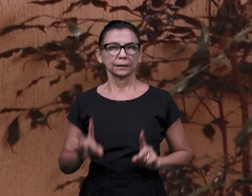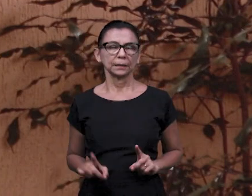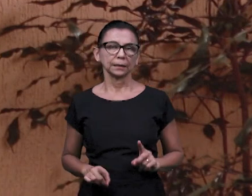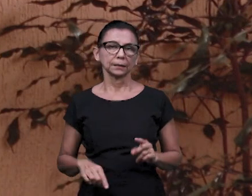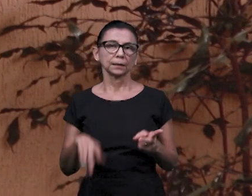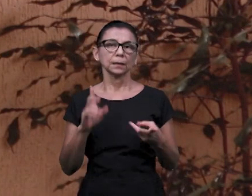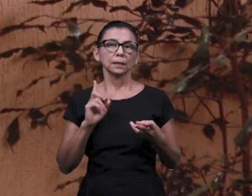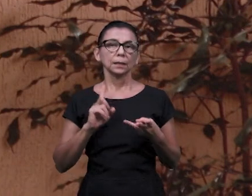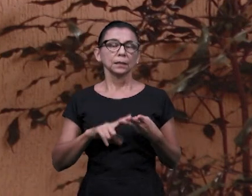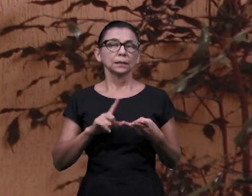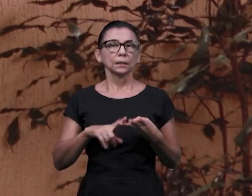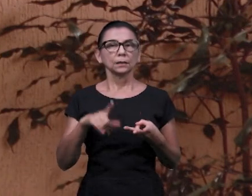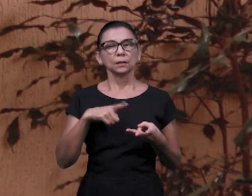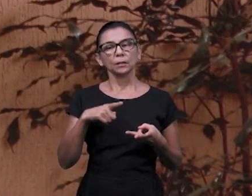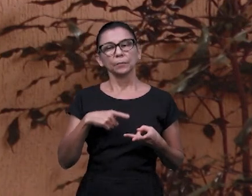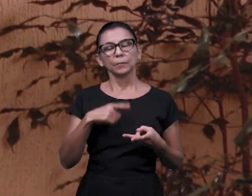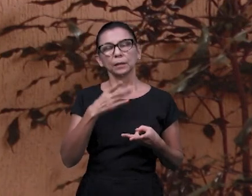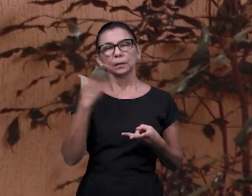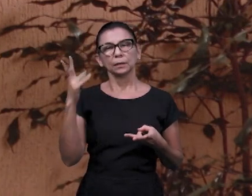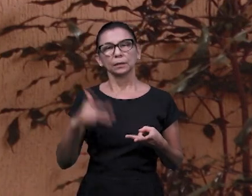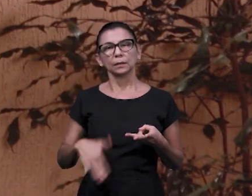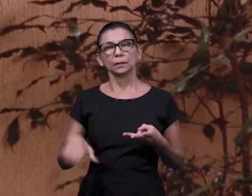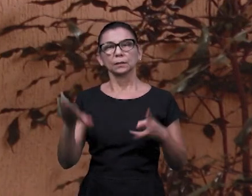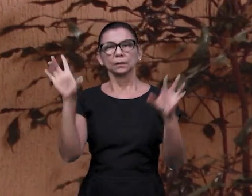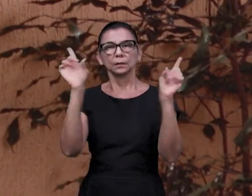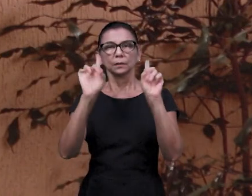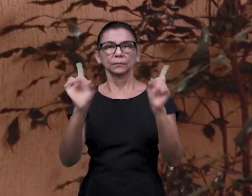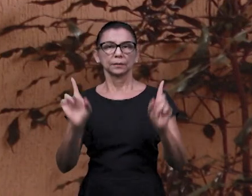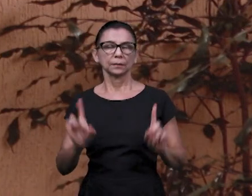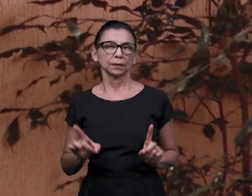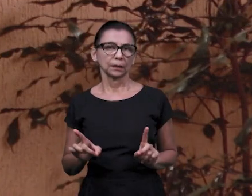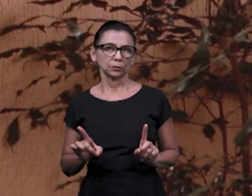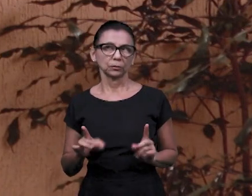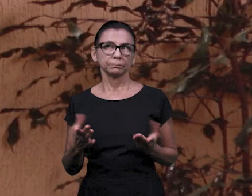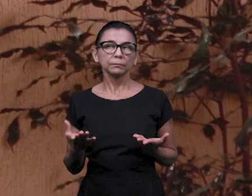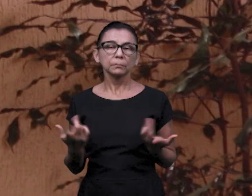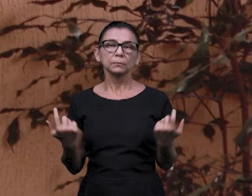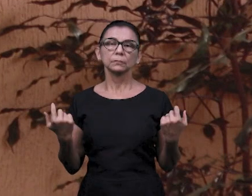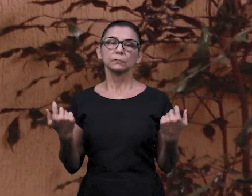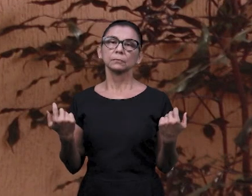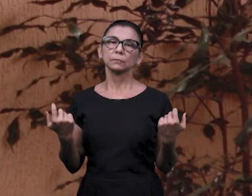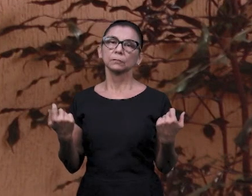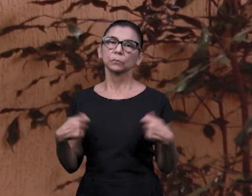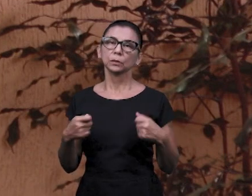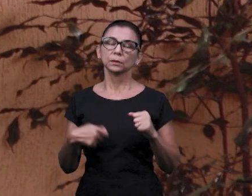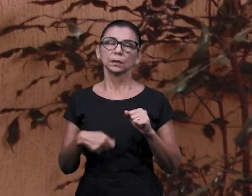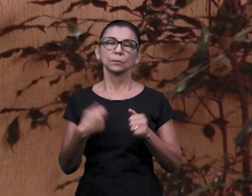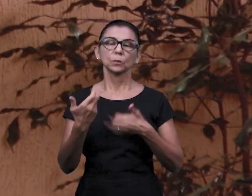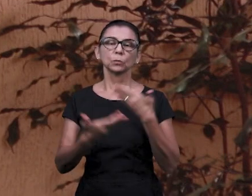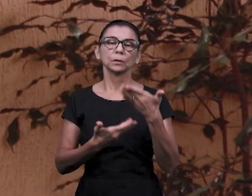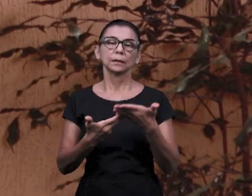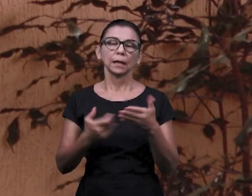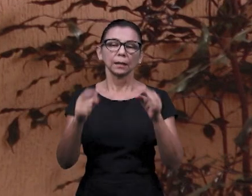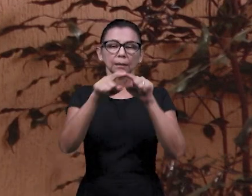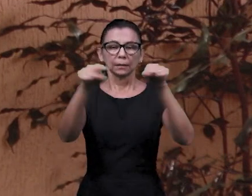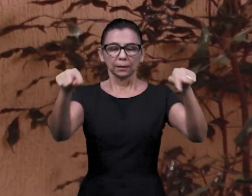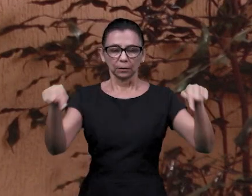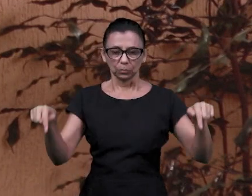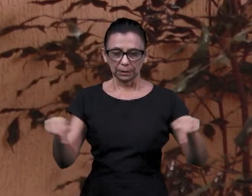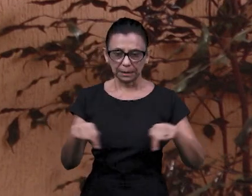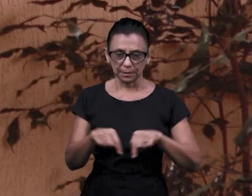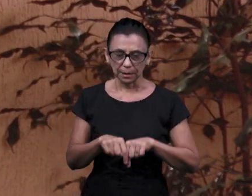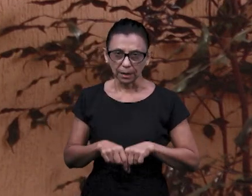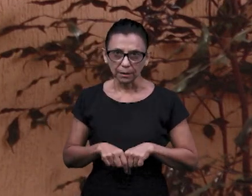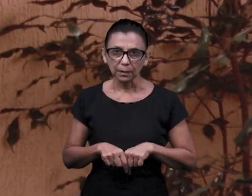handicap. Mais nous avons aussi les enfants handicapés. Et pour cela, nous pouvons répondre à cet enfant dans la classe. Nous